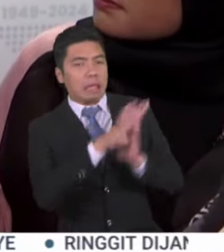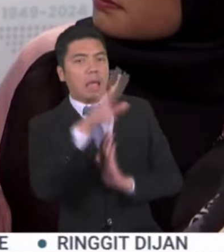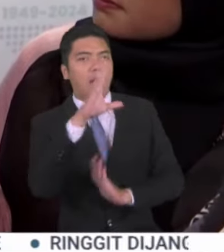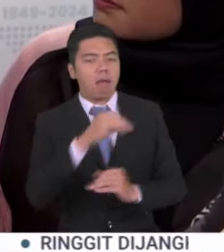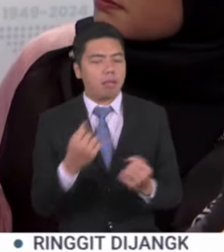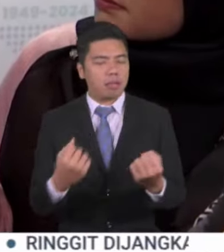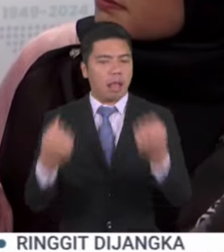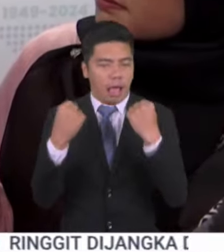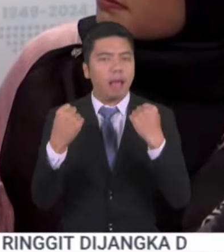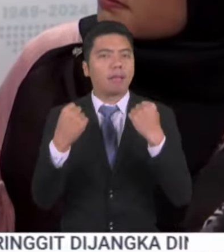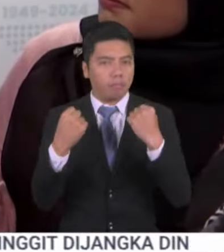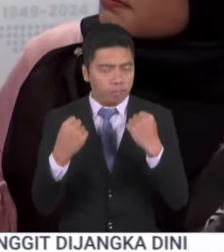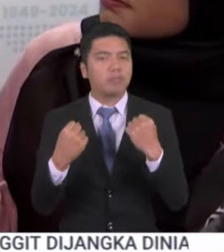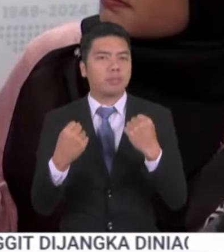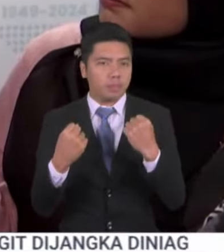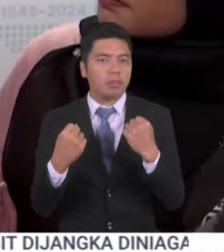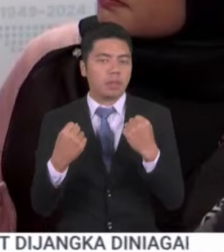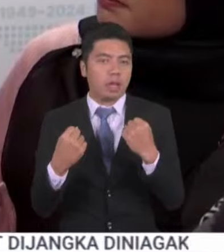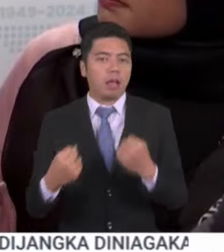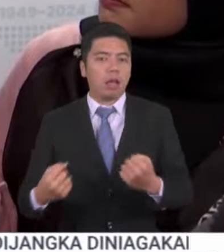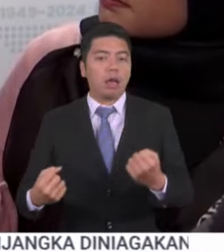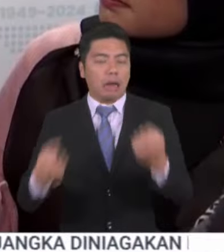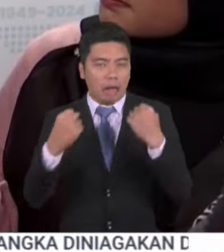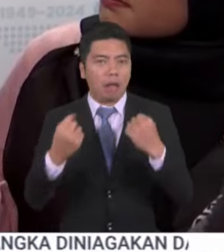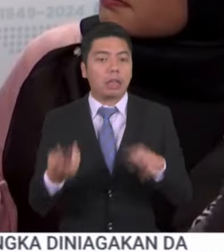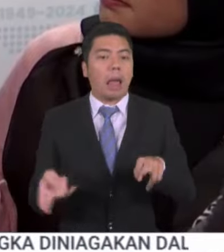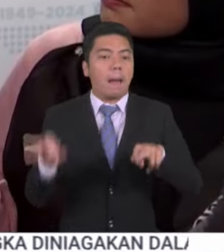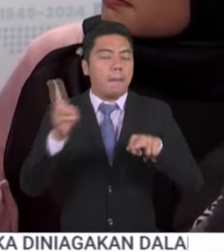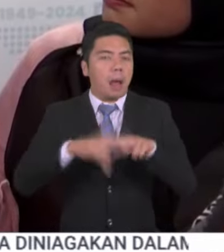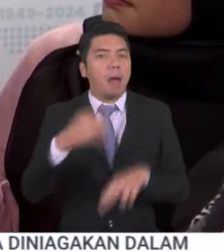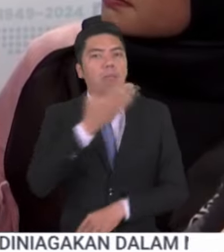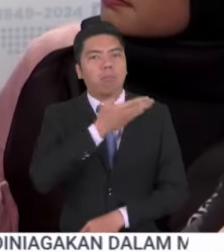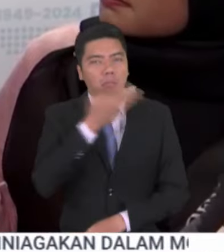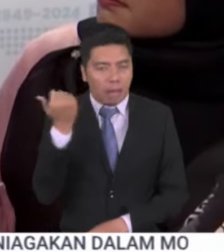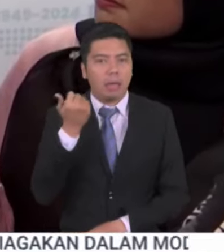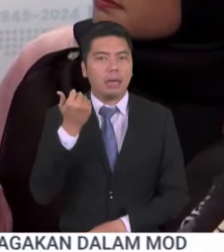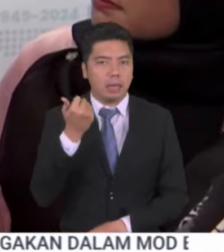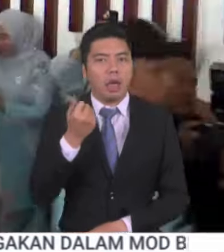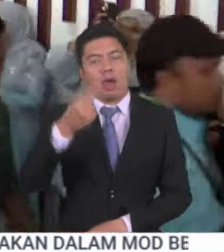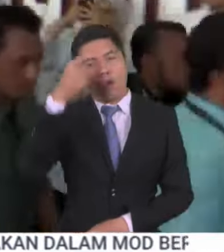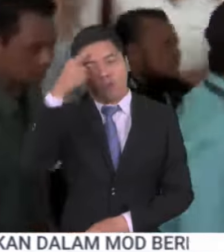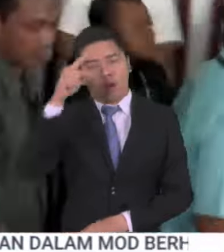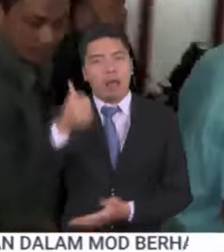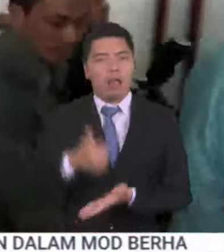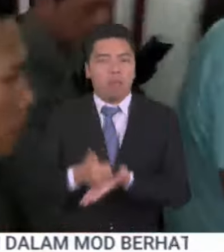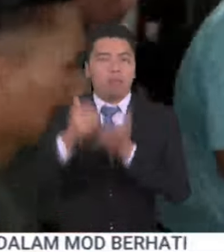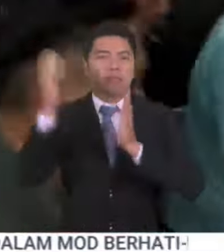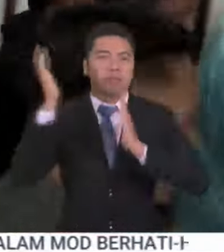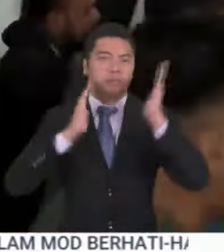mempertahankan prestasi yang telah baik, bahkan meningkatkan lagi sumbangan kepada negara